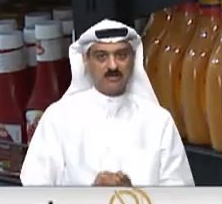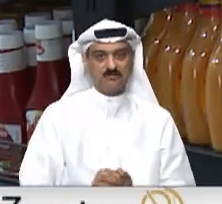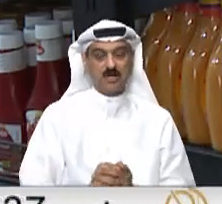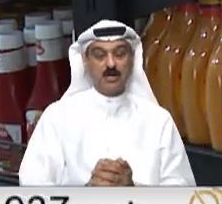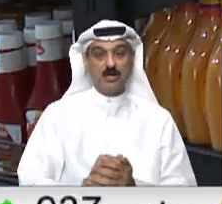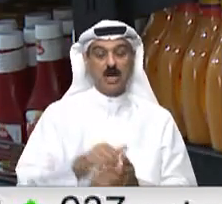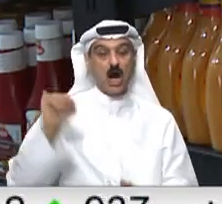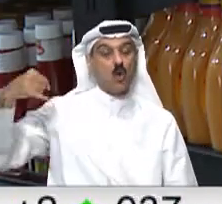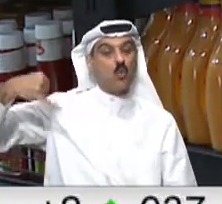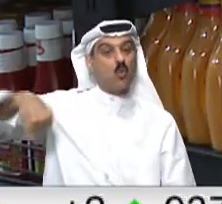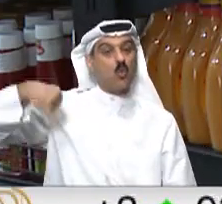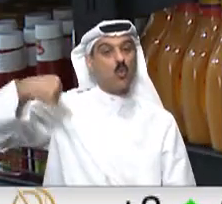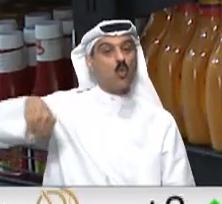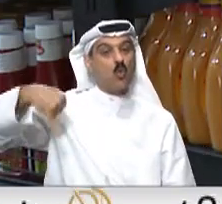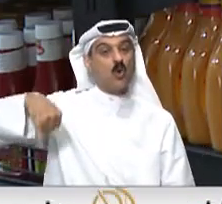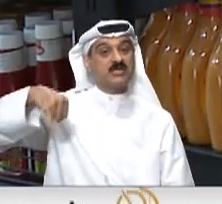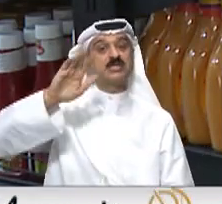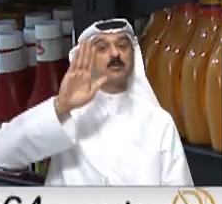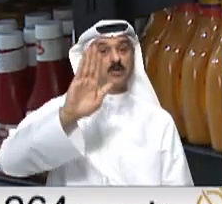الواتساب اللي هو